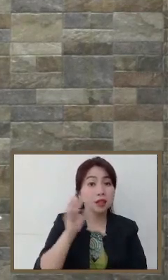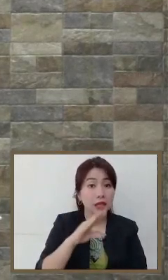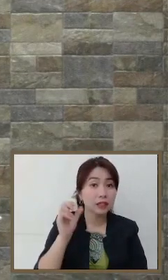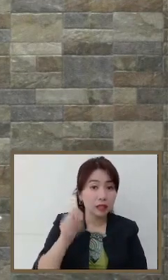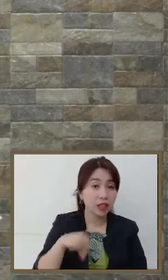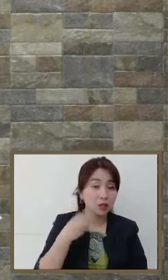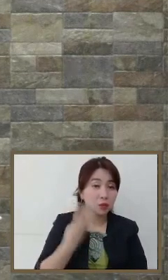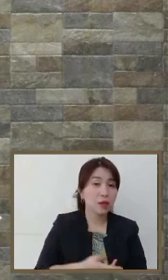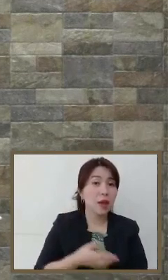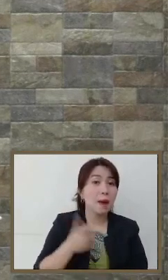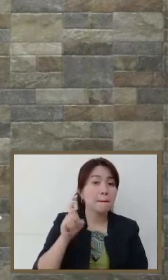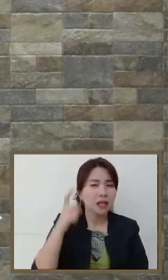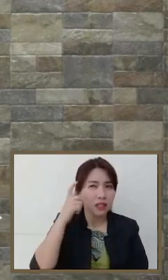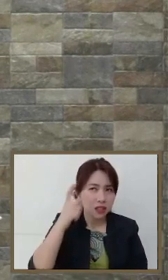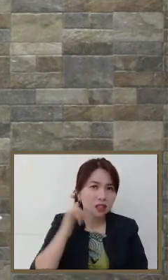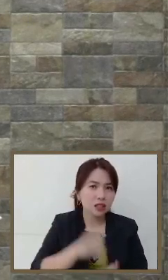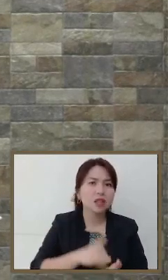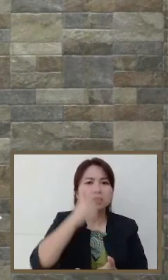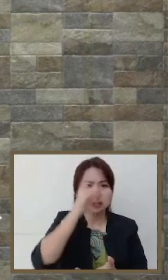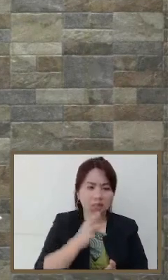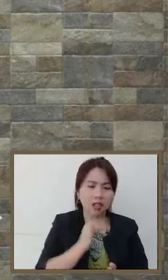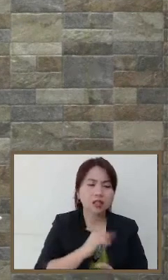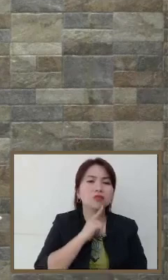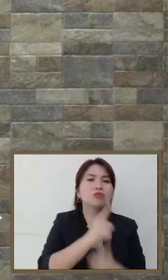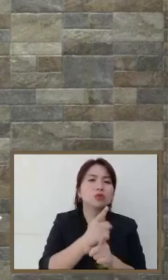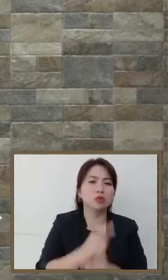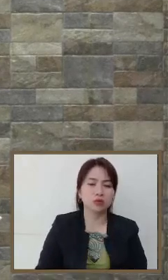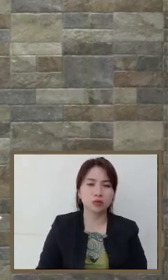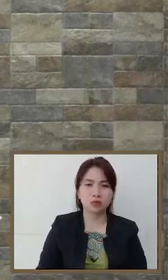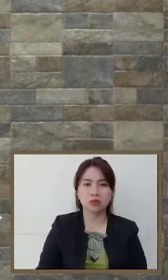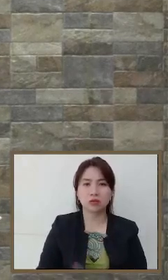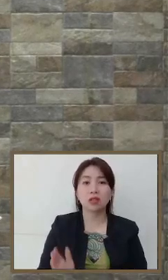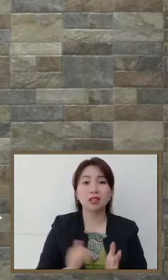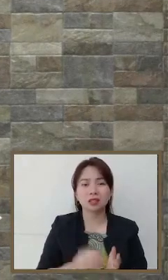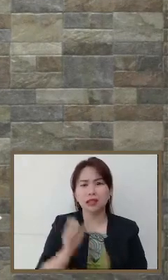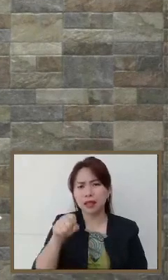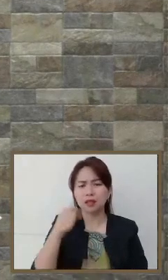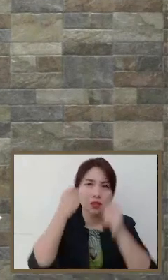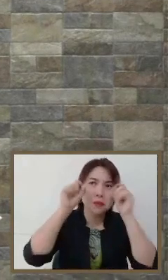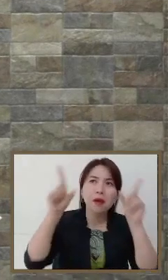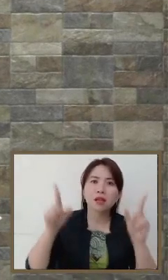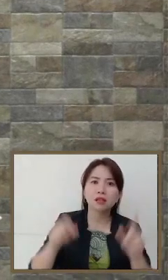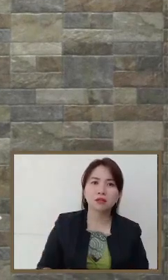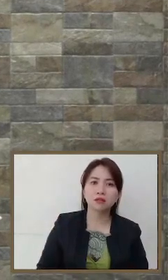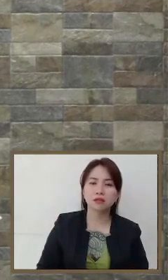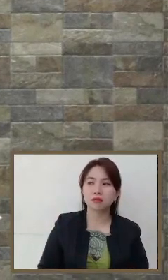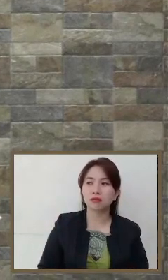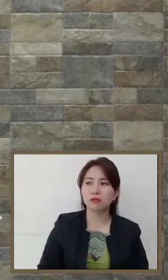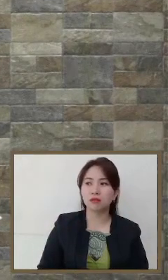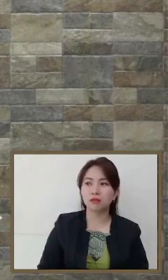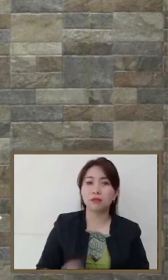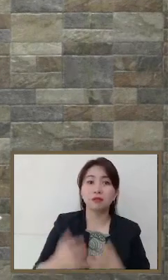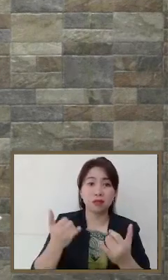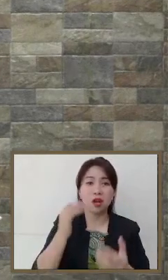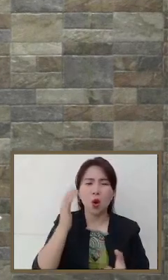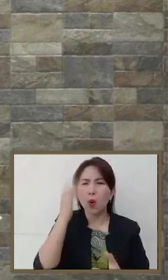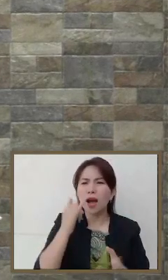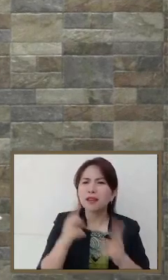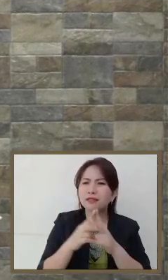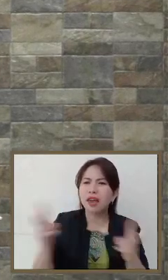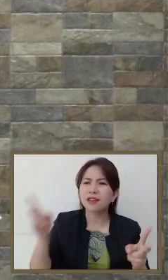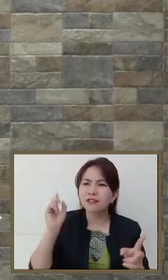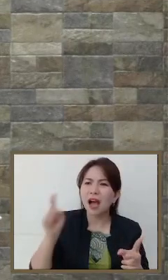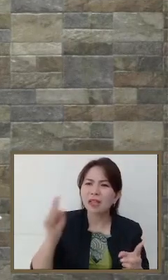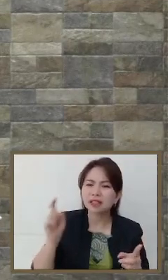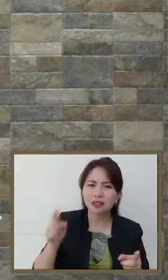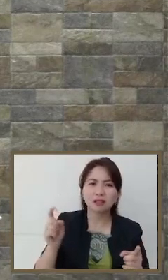sa atin kasi minsan nakakagulat talaga bakit ganon Bakit napakabilis gumawa ng desisyon parang hindi man lang